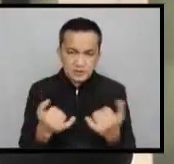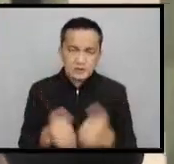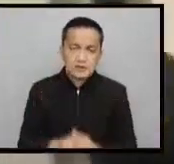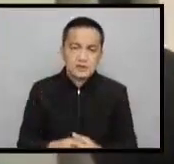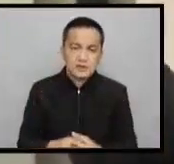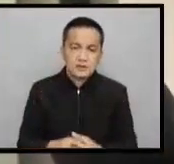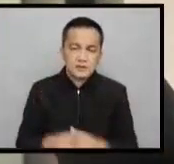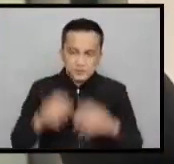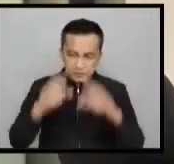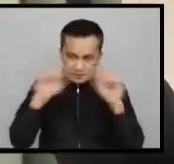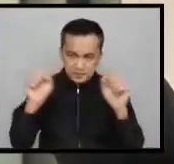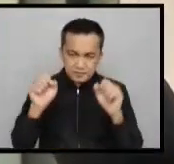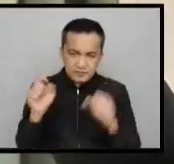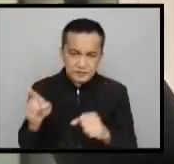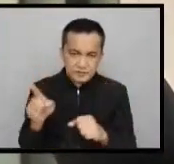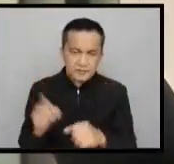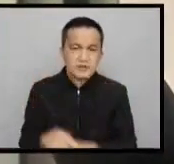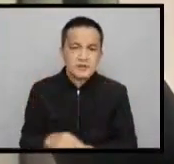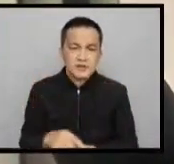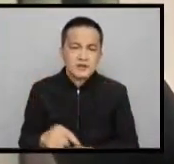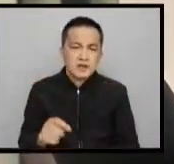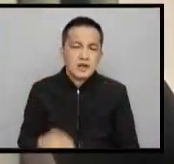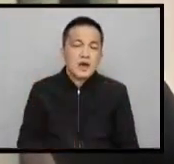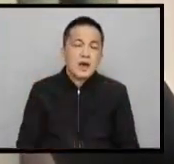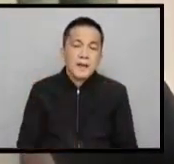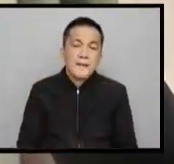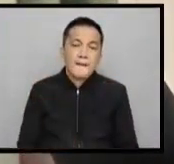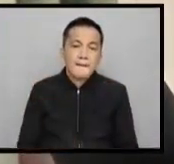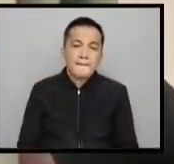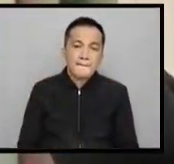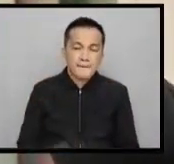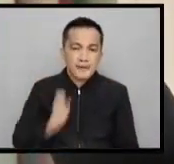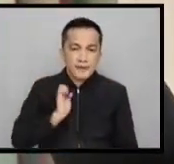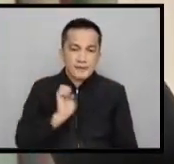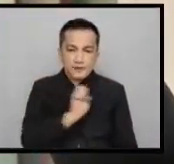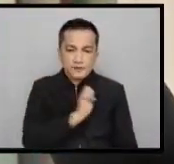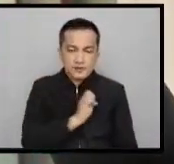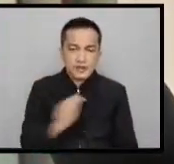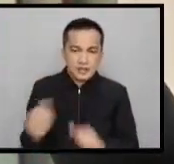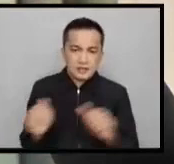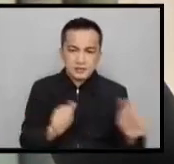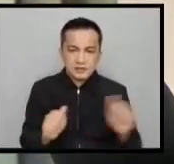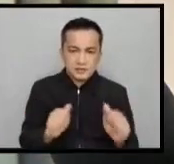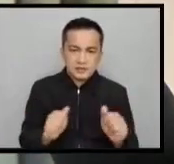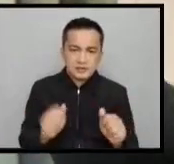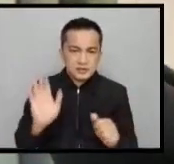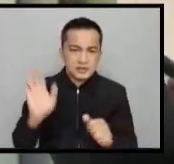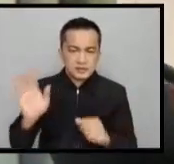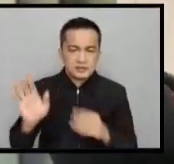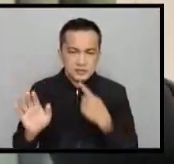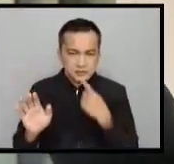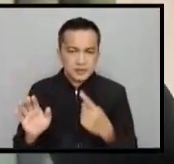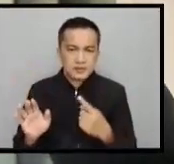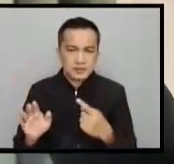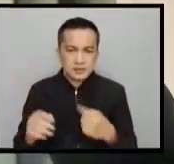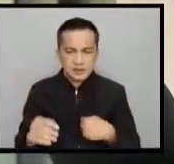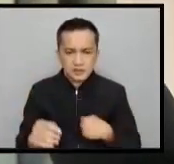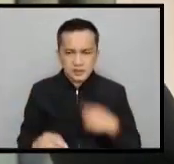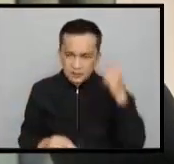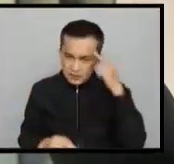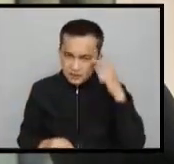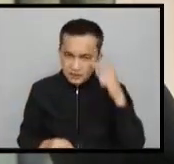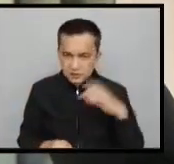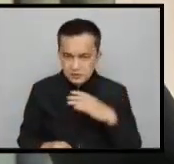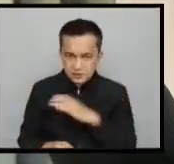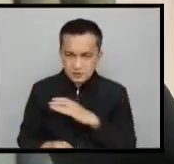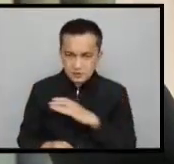naman, yun ay isang executive action yung kanyang sinabi. And I think Congressman Teves, of all